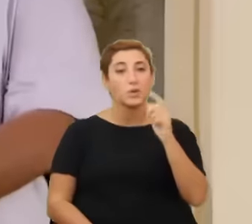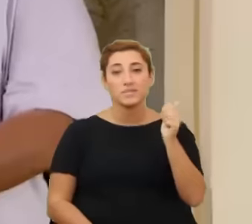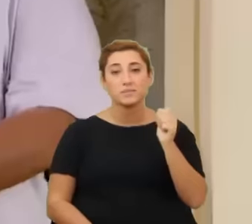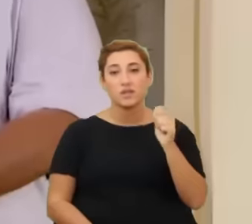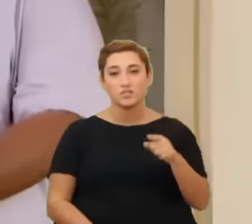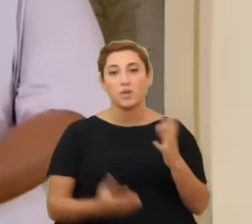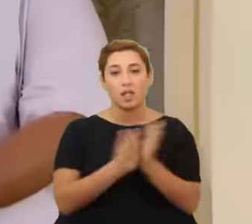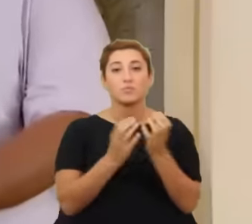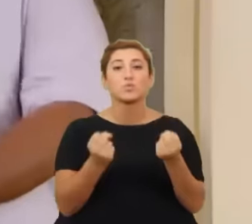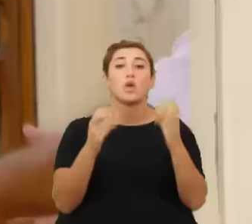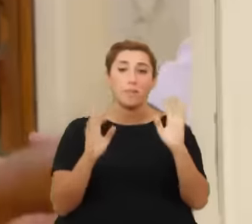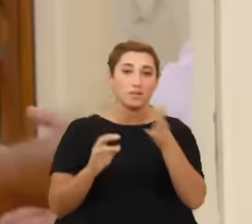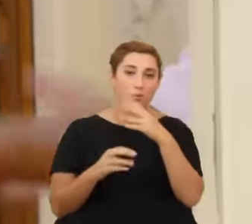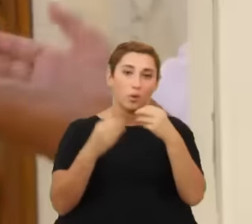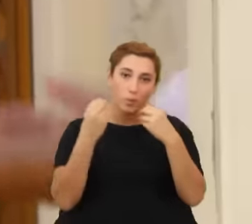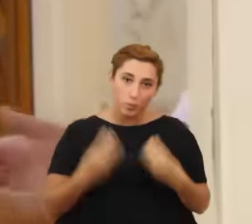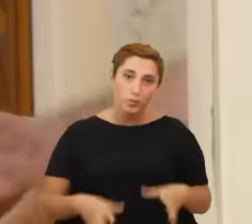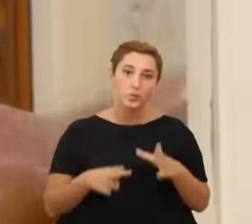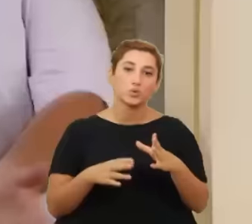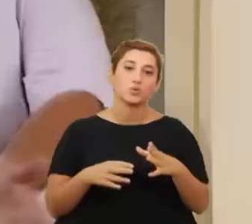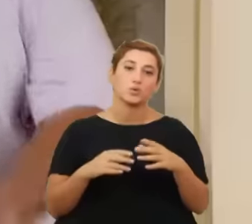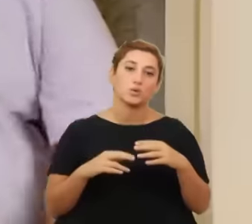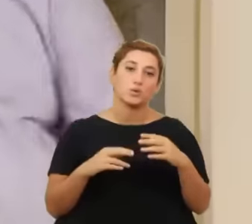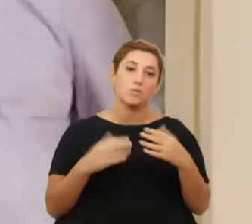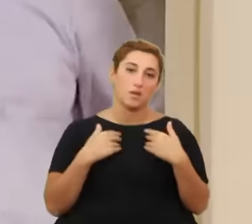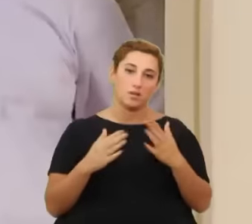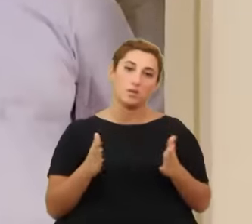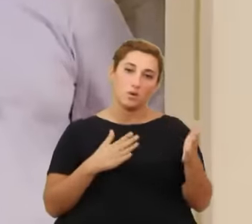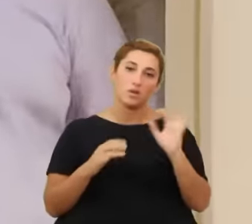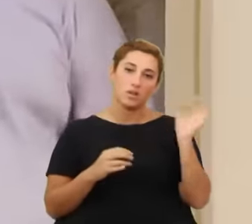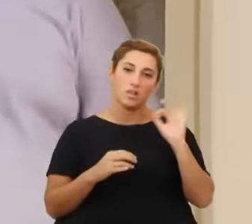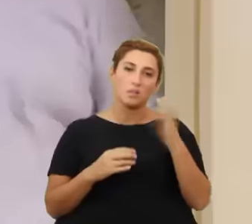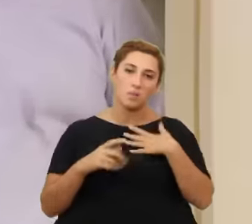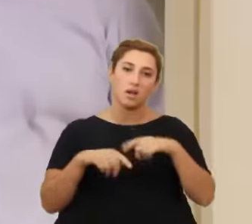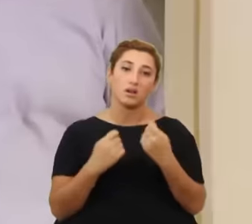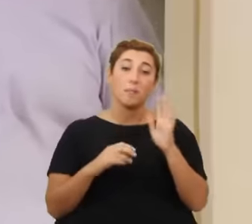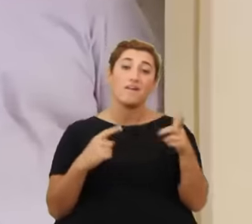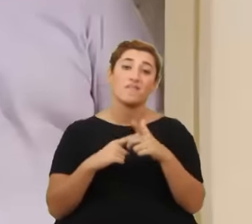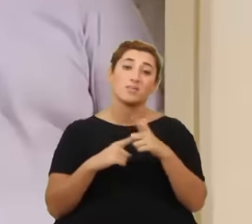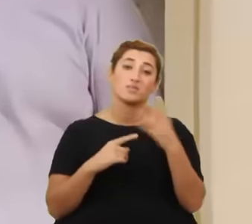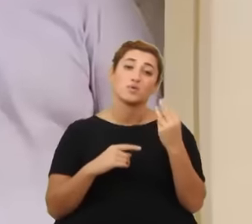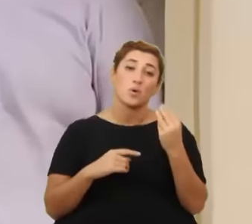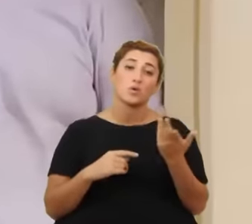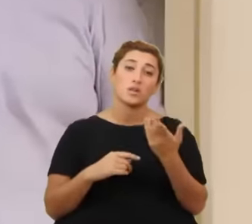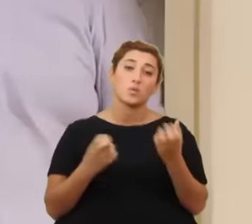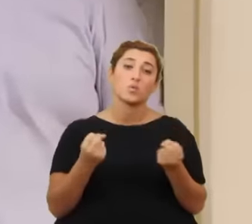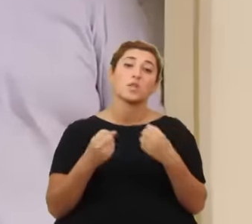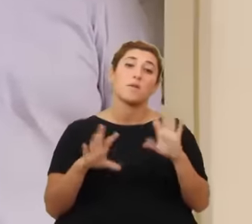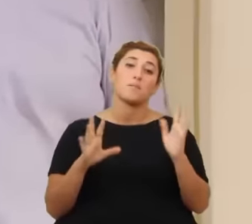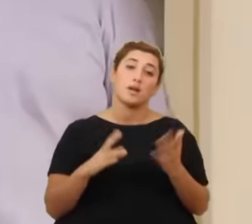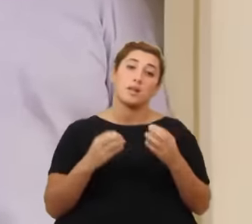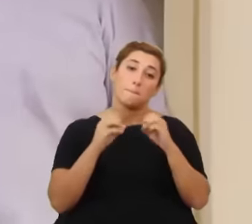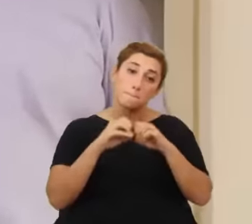şimdi... Ben böyle tutamadım biliyor musun? Tutamadın, öyle düştü. Şey düştü, ağaçına bana doğru zaten. Evet. Ağaçına doğru ben kırdım. Ben. Ama hem çok da yani tutamadan